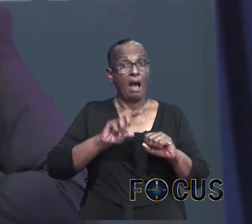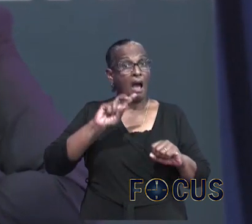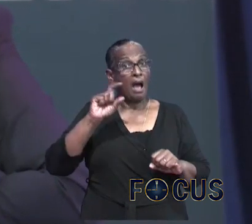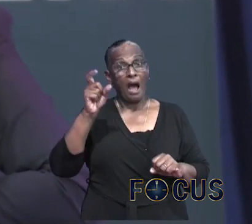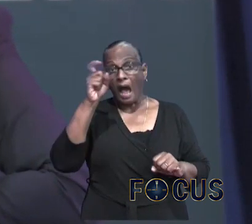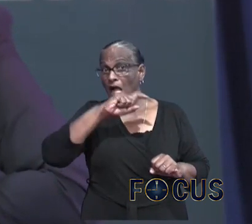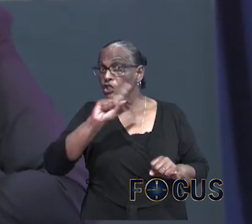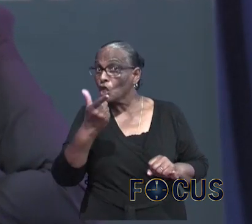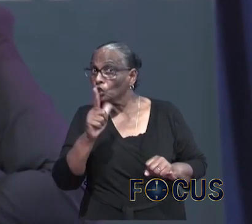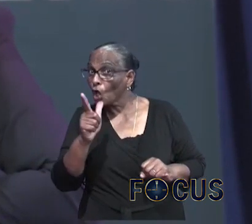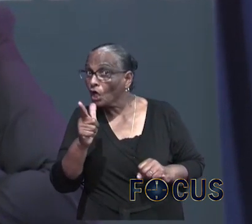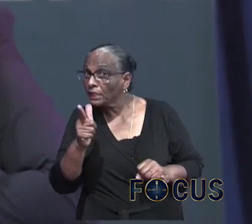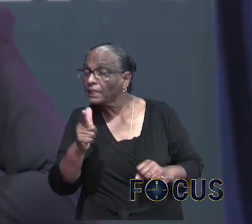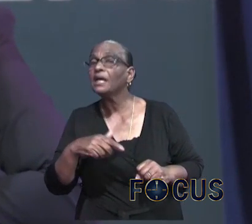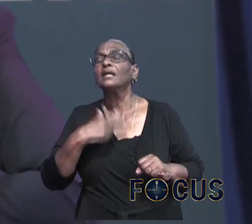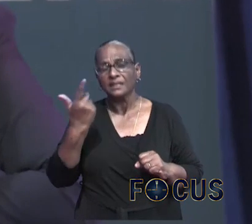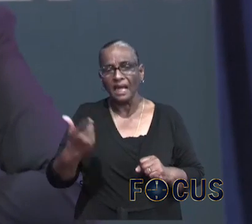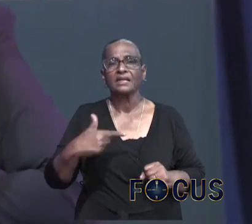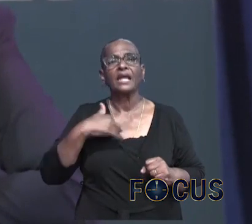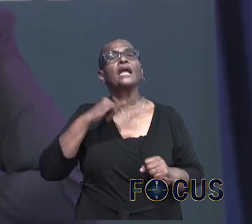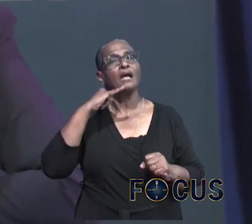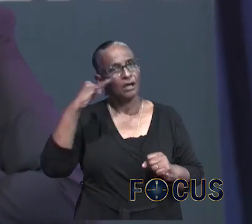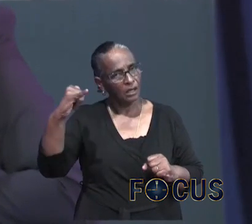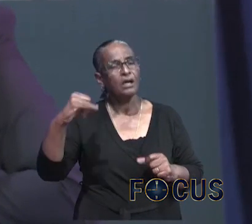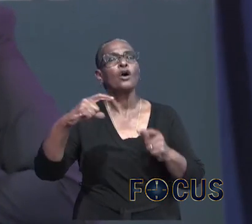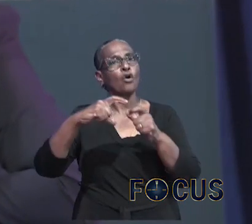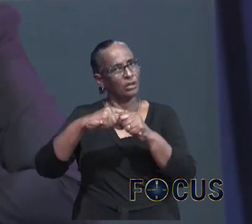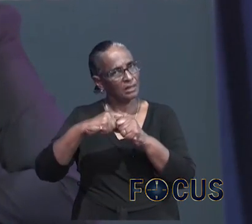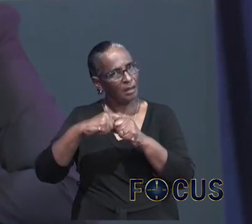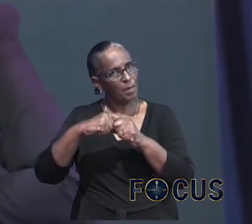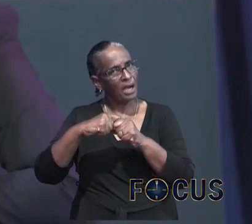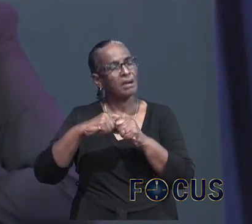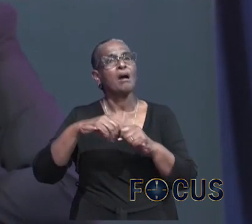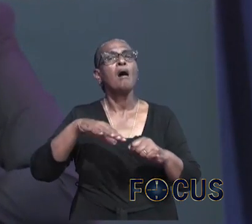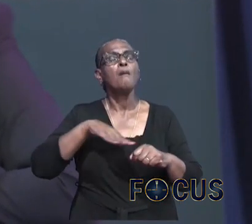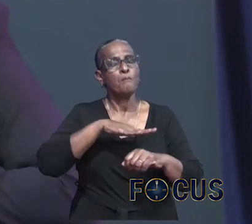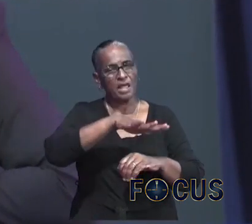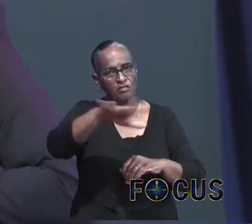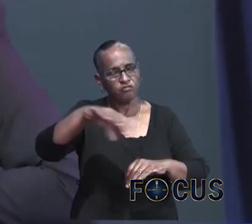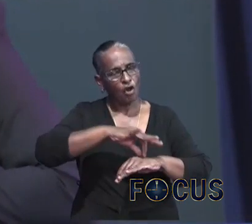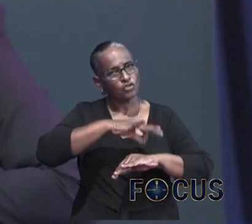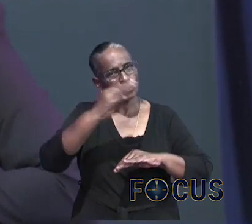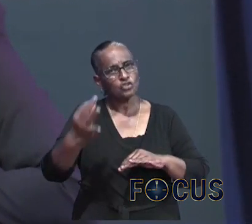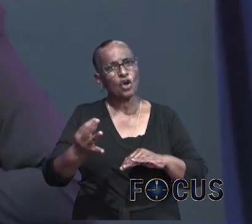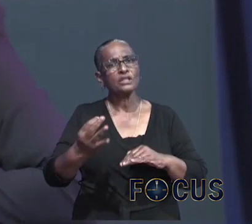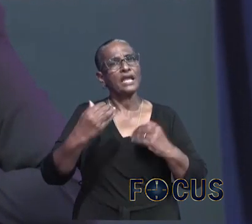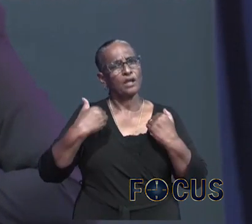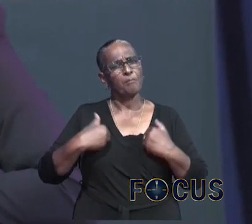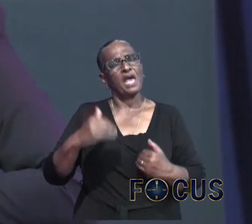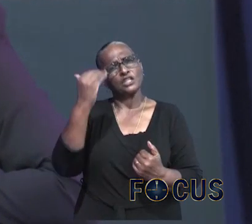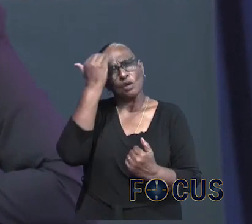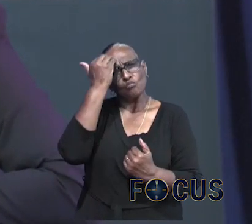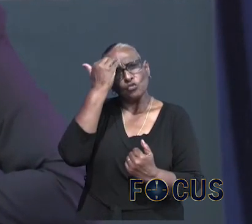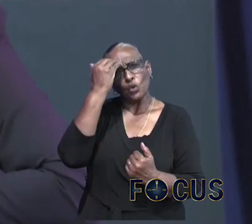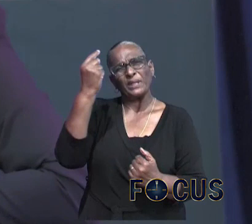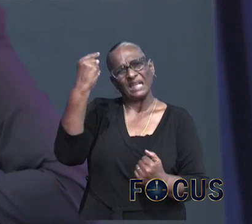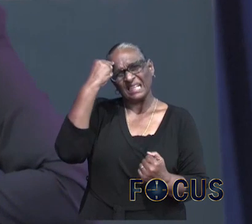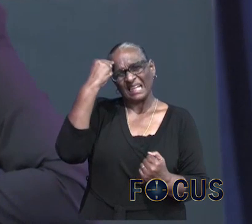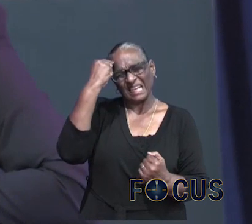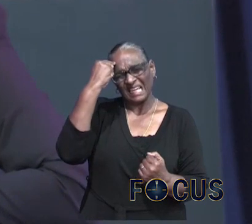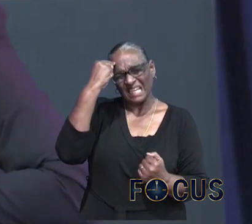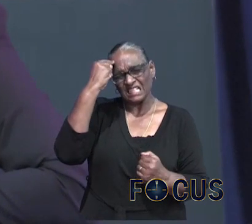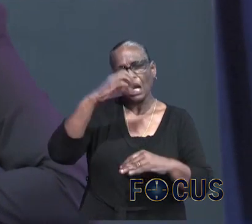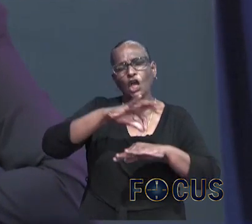leggen op de verschillende instanties die onder volksgezondheid vallen, dat men rekening houdt met de geestelijke